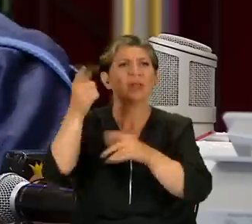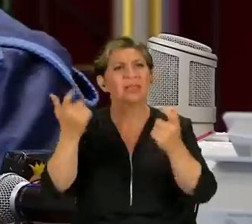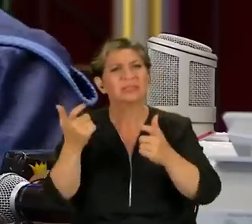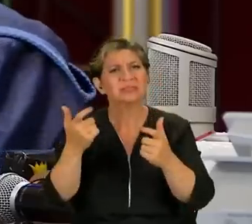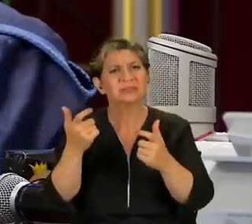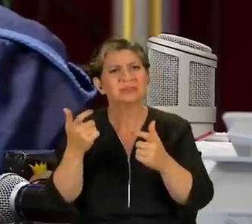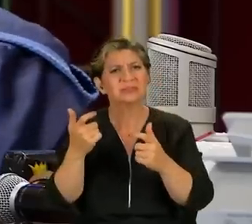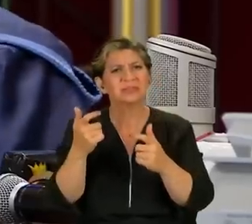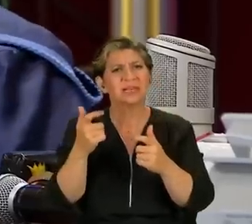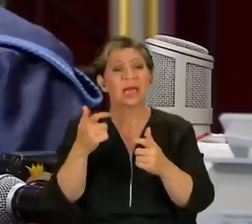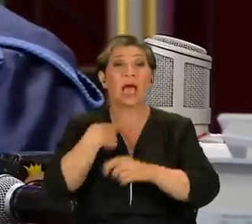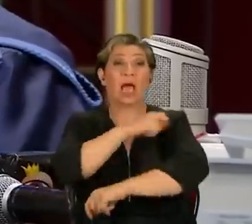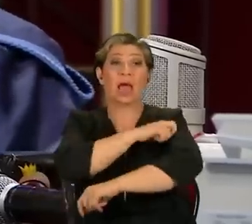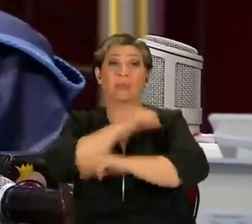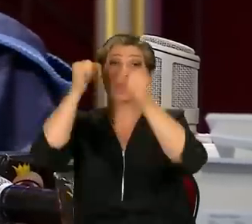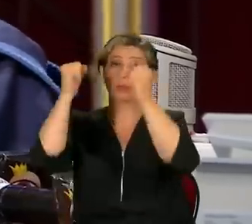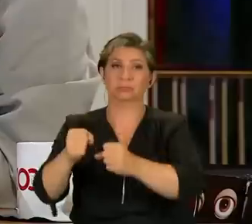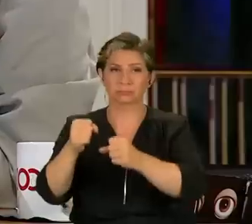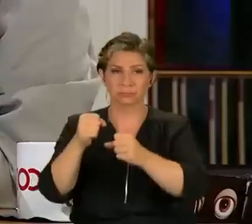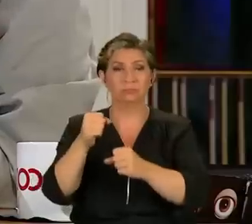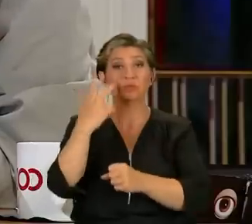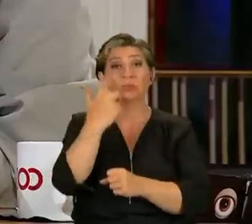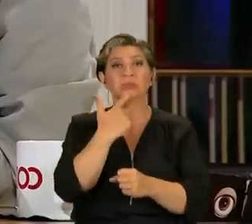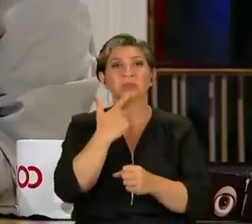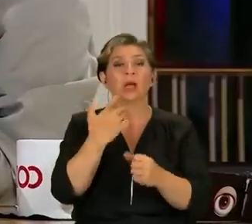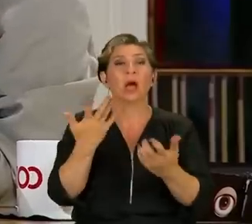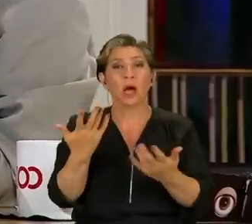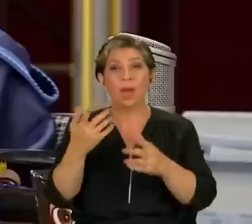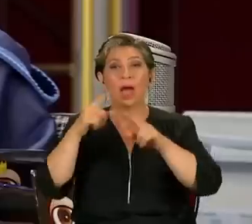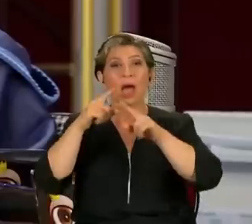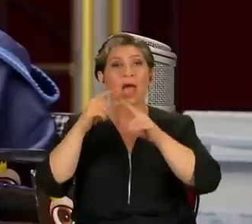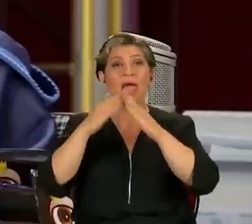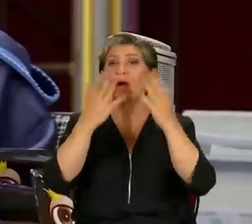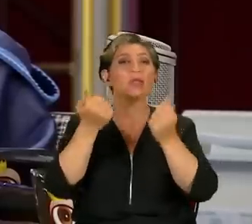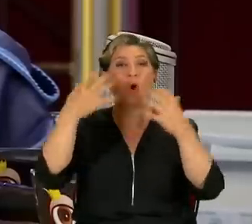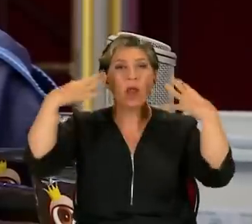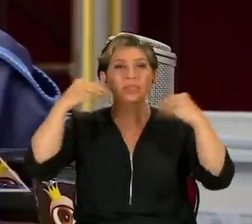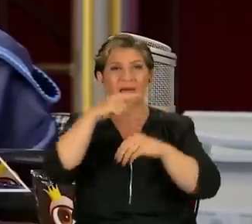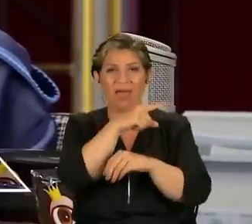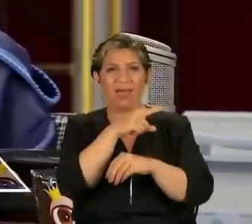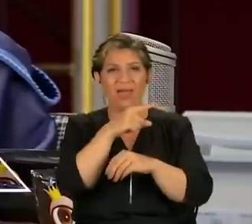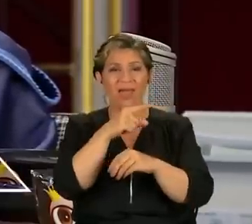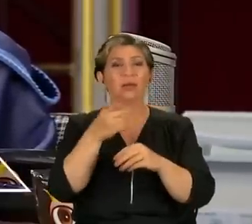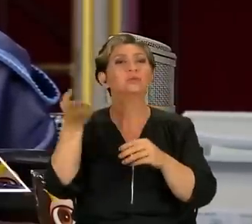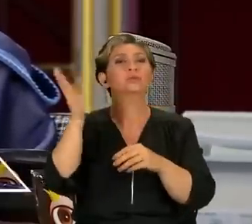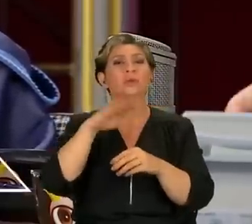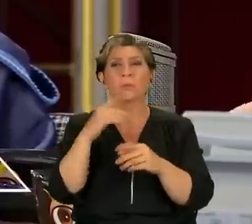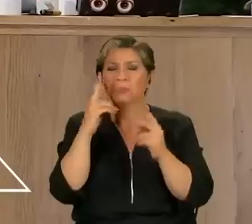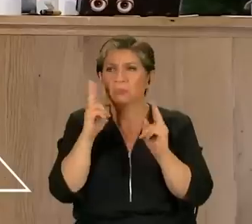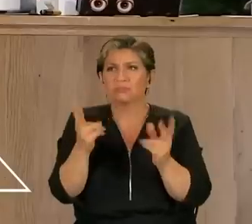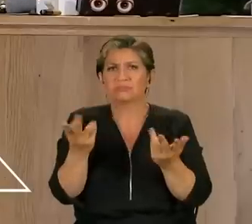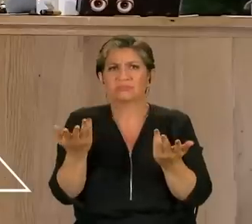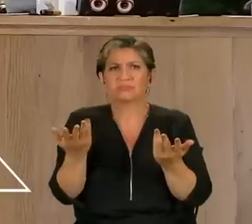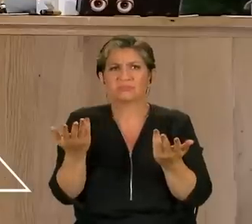Neresiydi bu? Ben Almanya'ya gittim. Almanya'ya gittim. Ama hı, evi Amsterdam'da aldım. İyi yaptın. Çok sonra